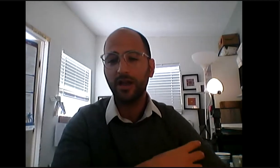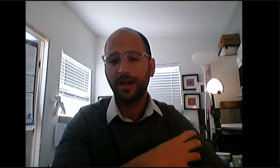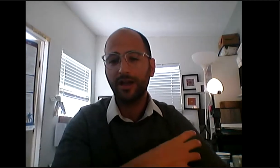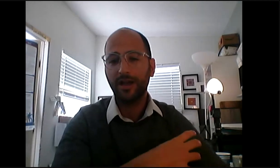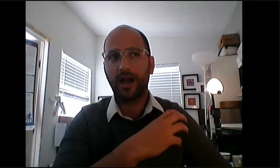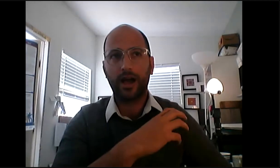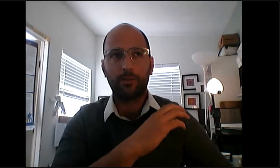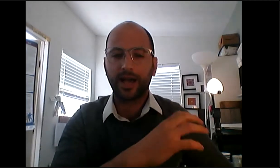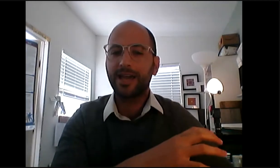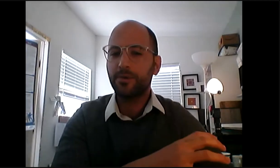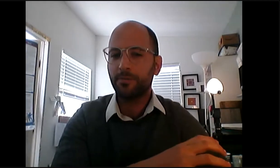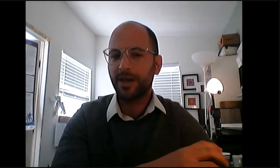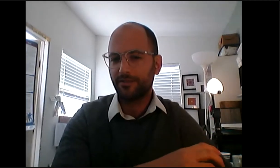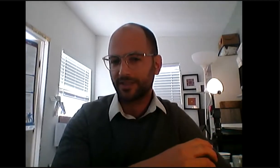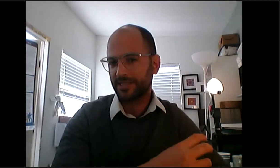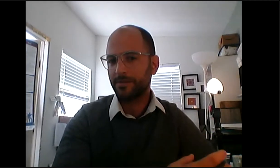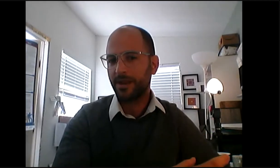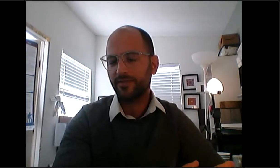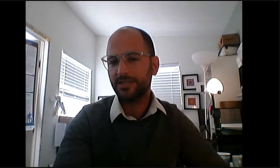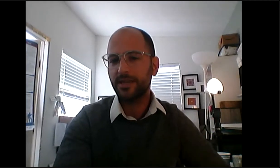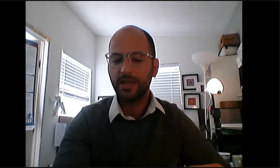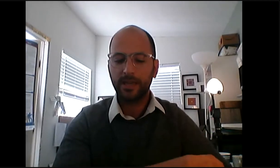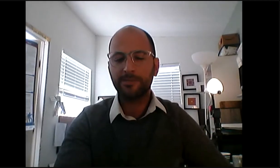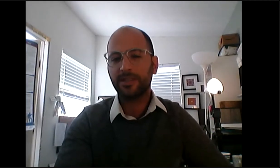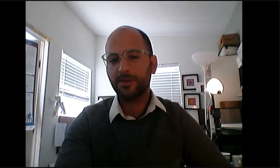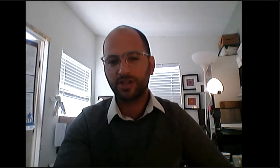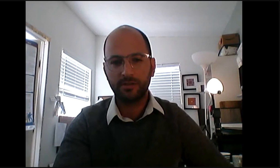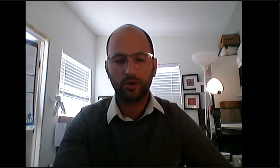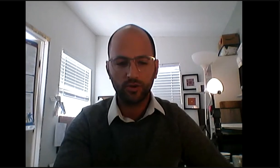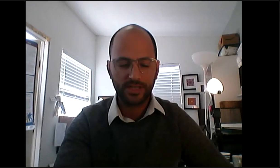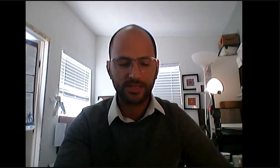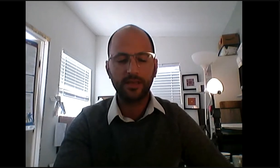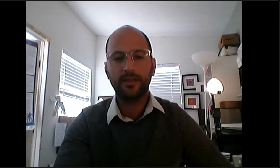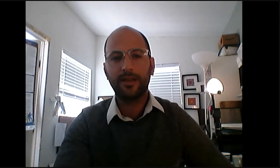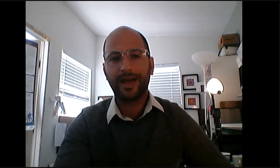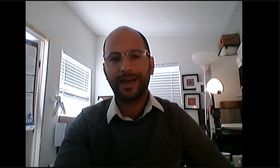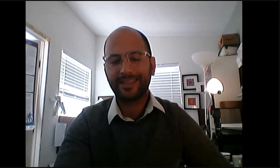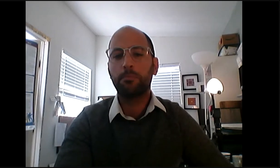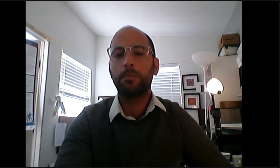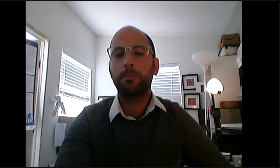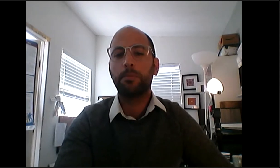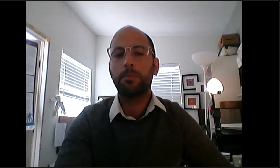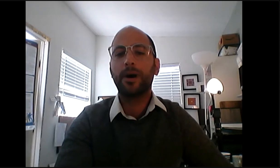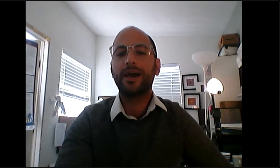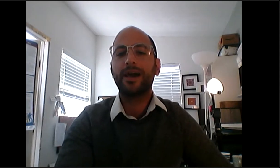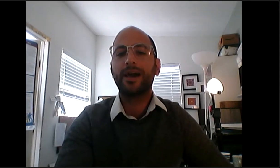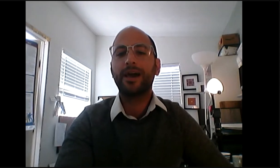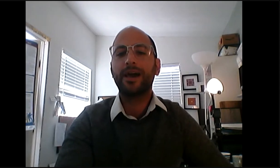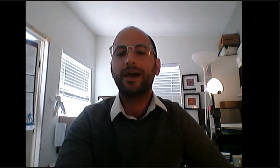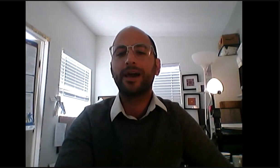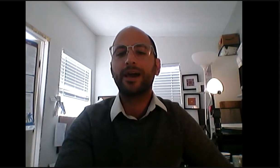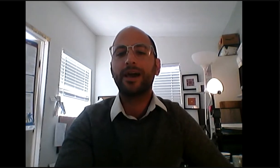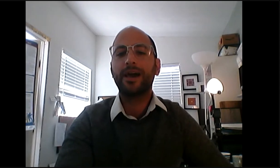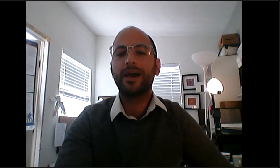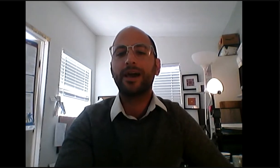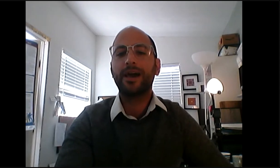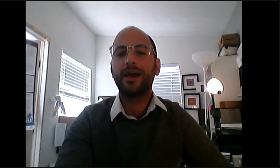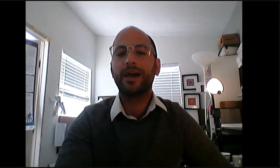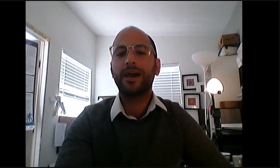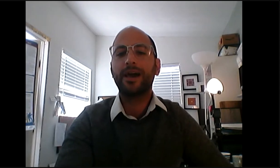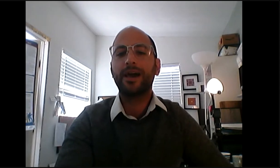כלול, אבל המטרה היא באמת, ואתם צריכים להבין את זה, אם אתם נרשמים לקורס הזה, אתם באים כדי